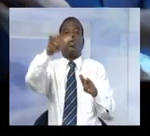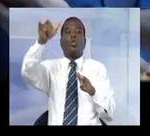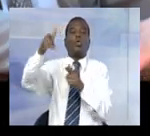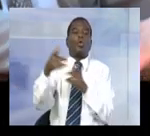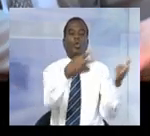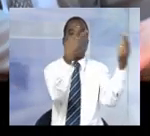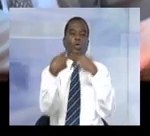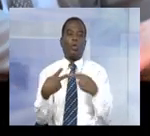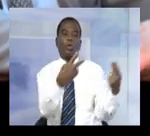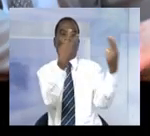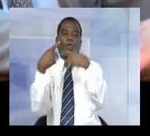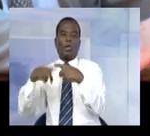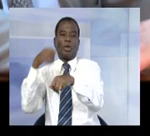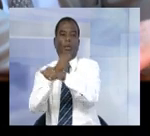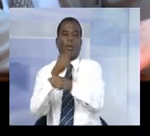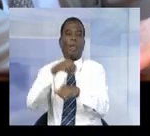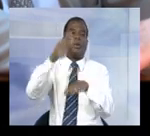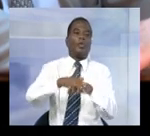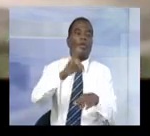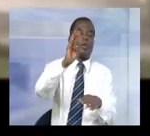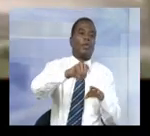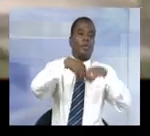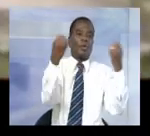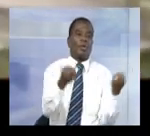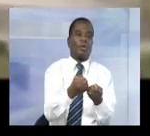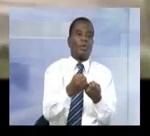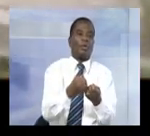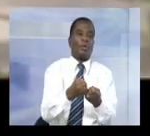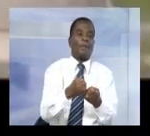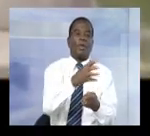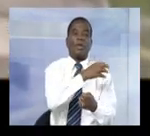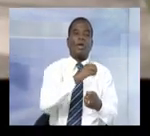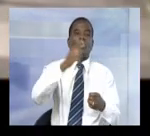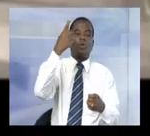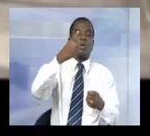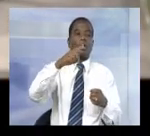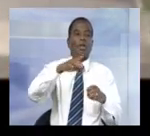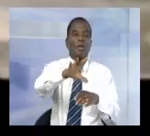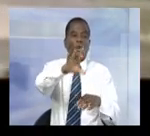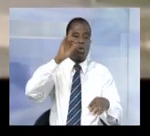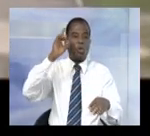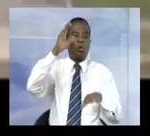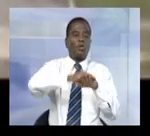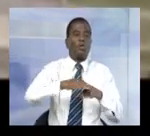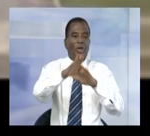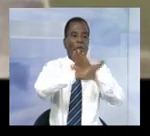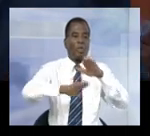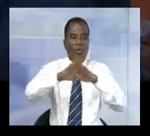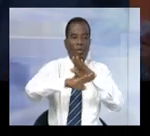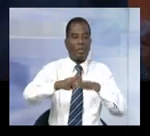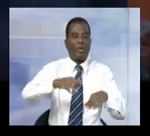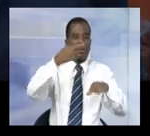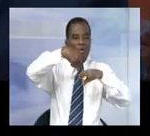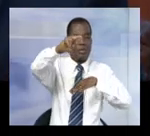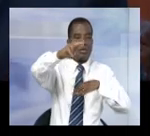desservir Abidjan. Sur cette entreprise soumissionnaire, NAS a été sélectionnée sur la base de ses références